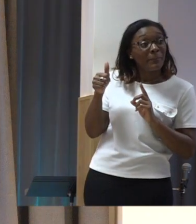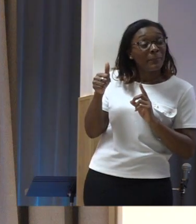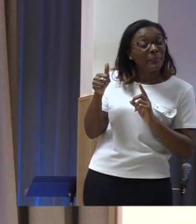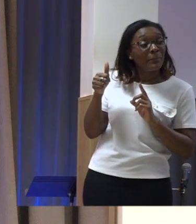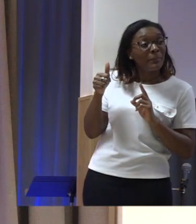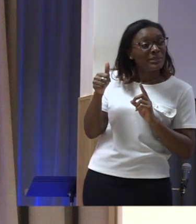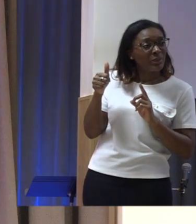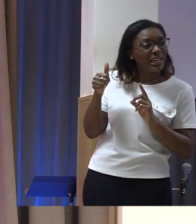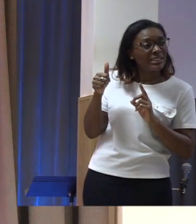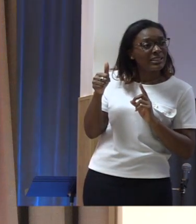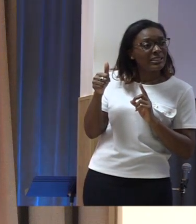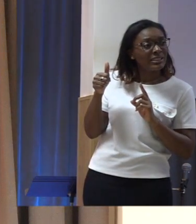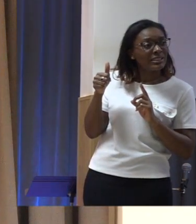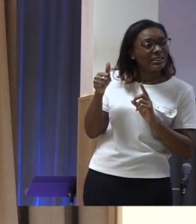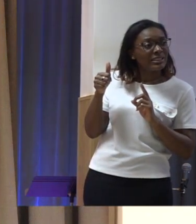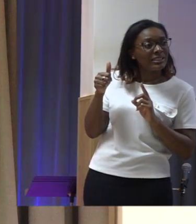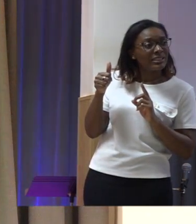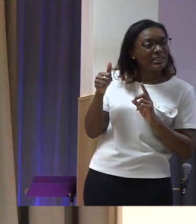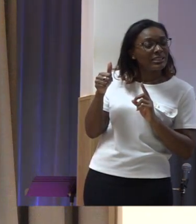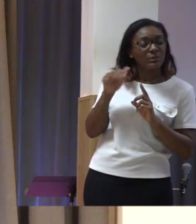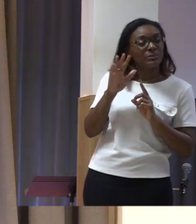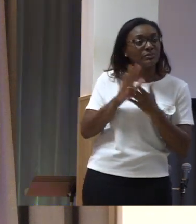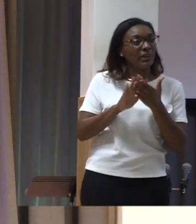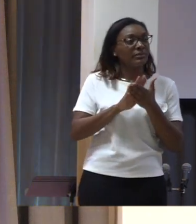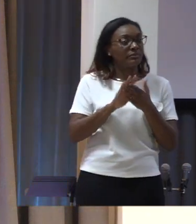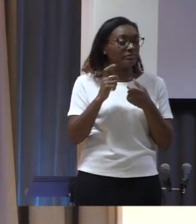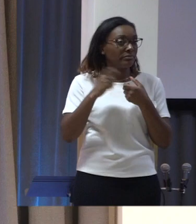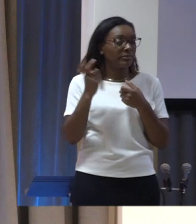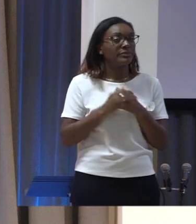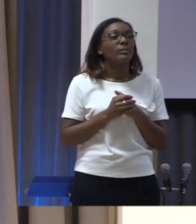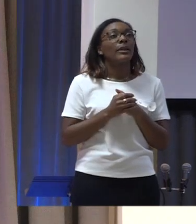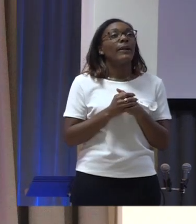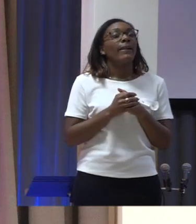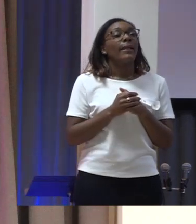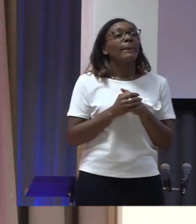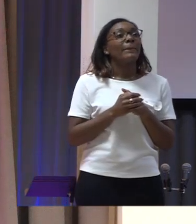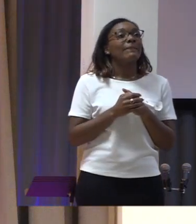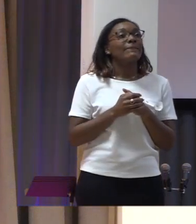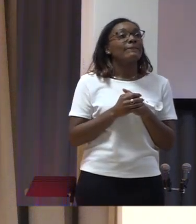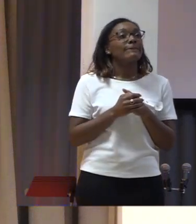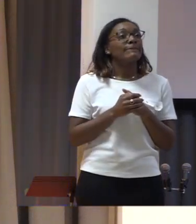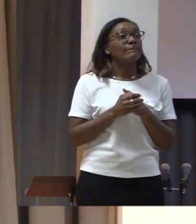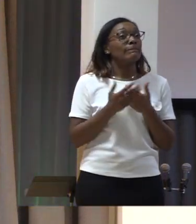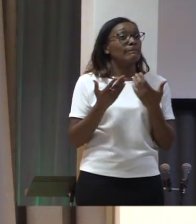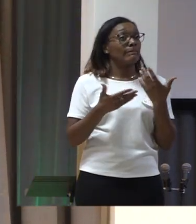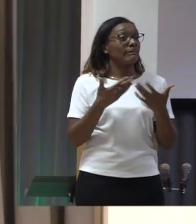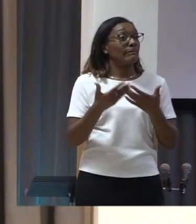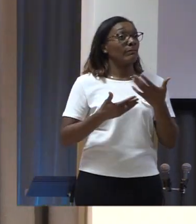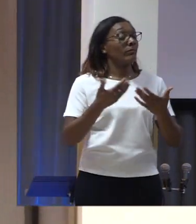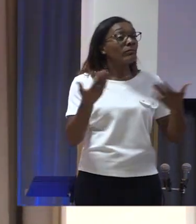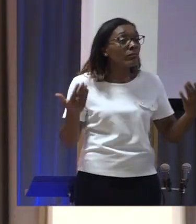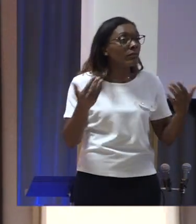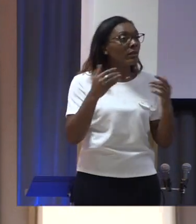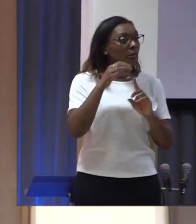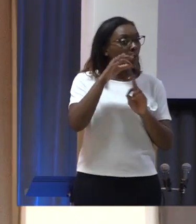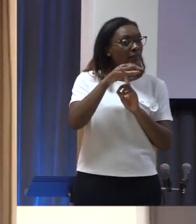jugement. Jugement dans la famille d'Élie. Mais il semblerait que là, Samuel a négligé ce qui était